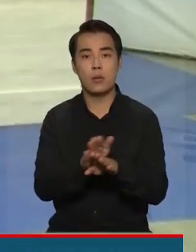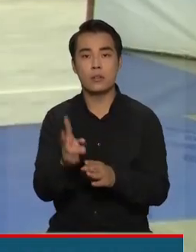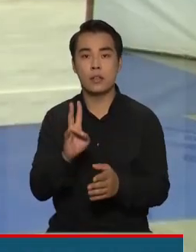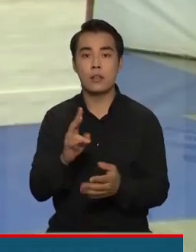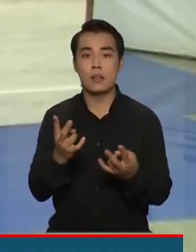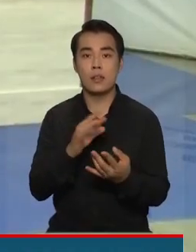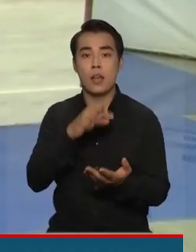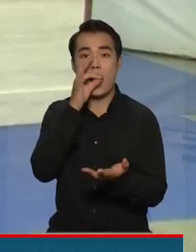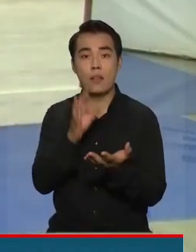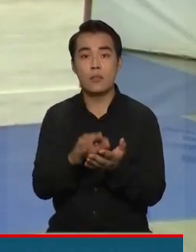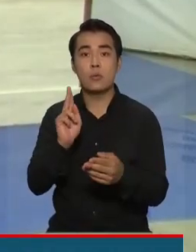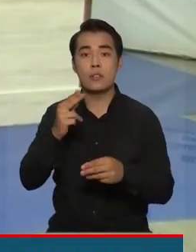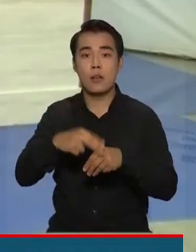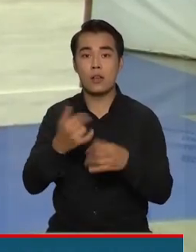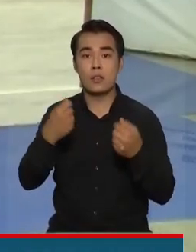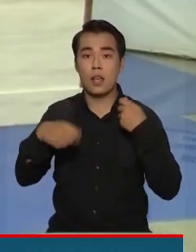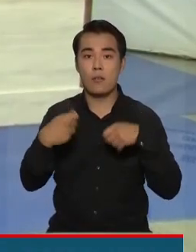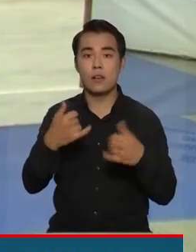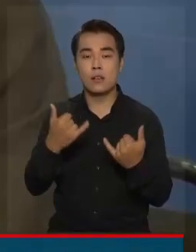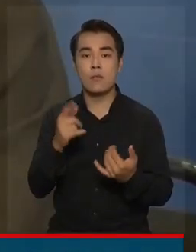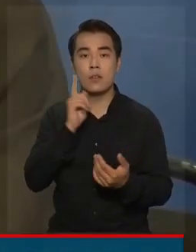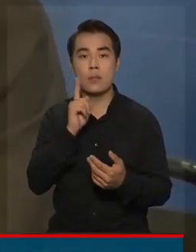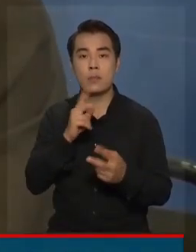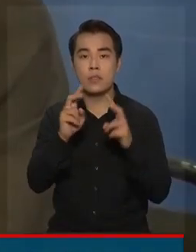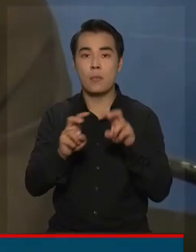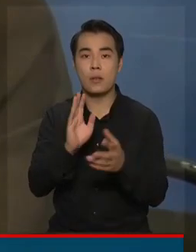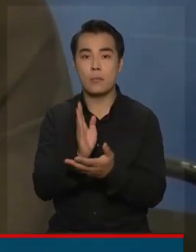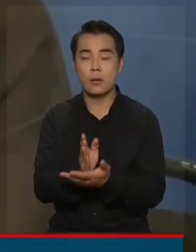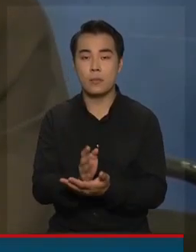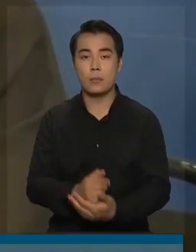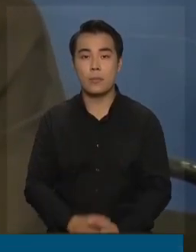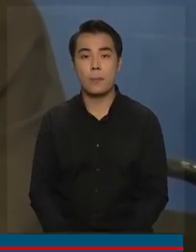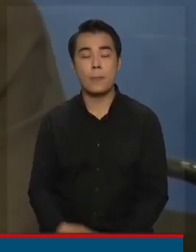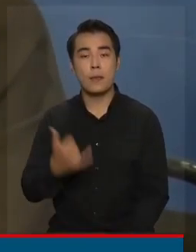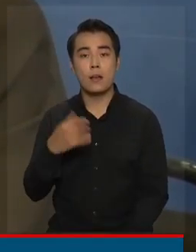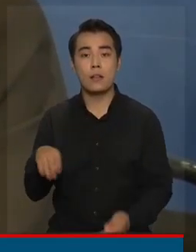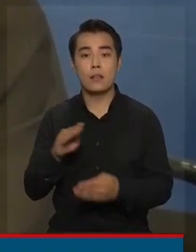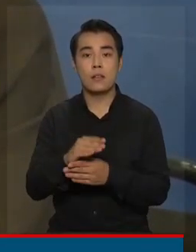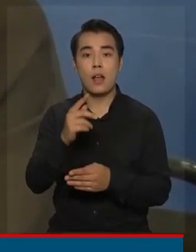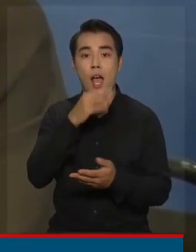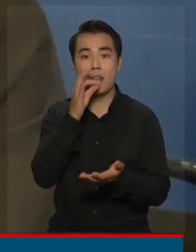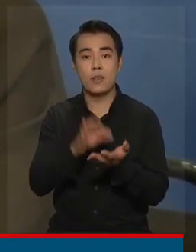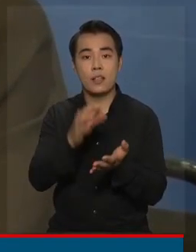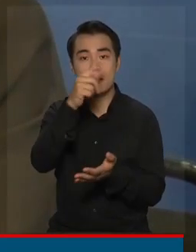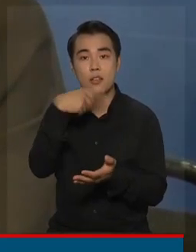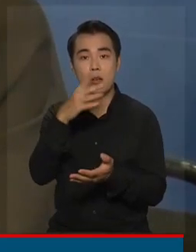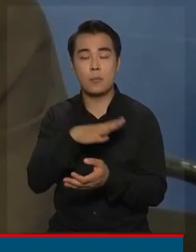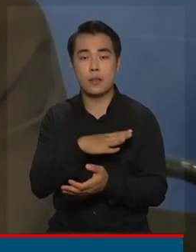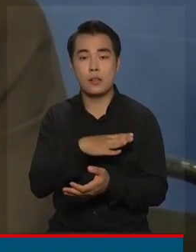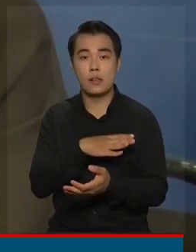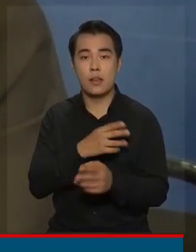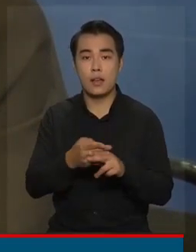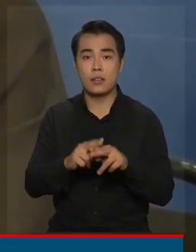Ответственные за закуп такого товара сейчас находятся под следствием. Были установлены ответственные лица в данном